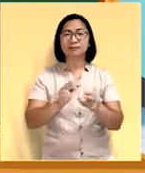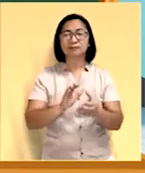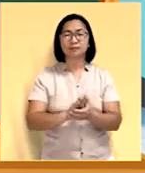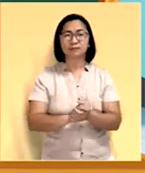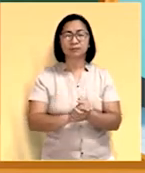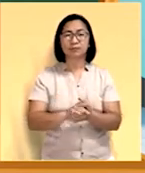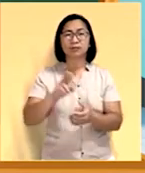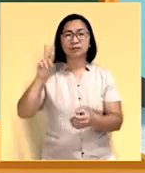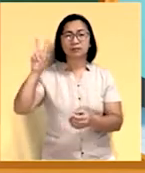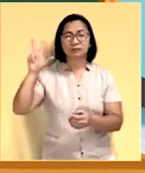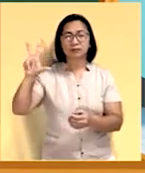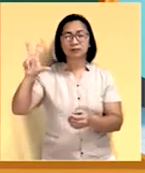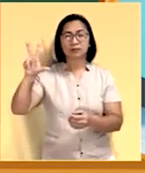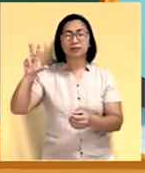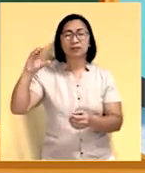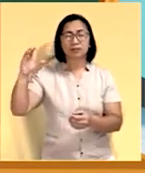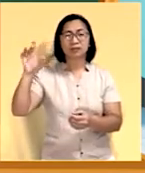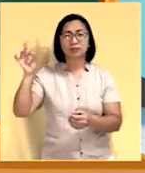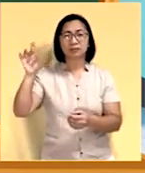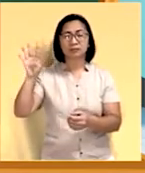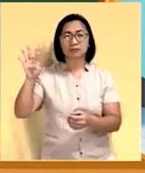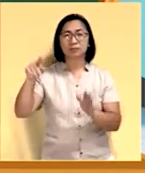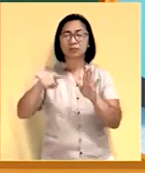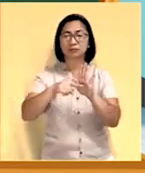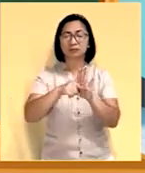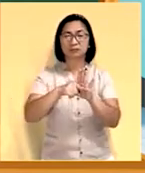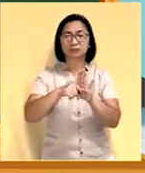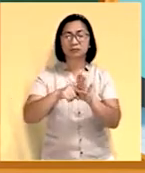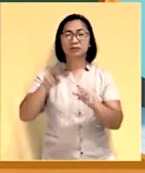384 minus 215.